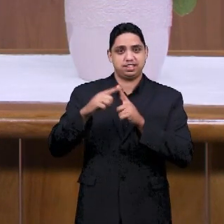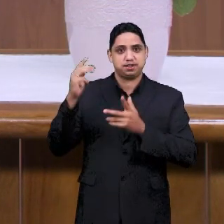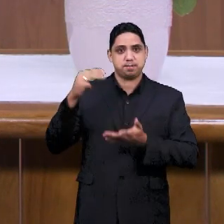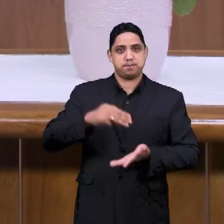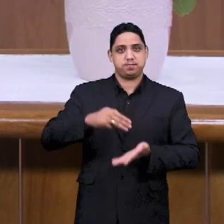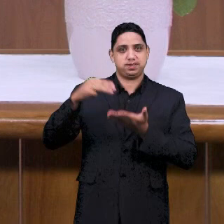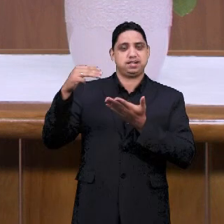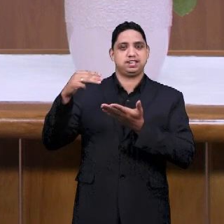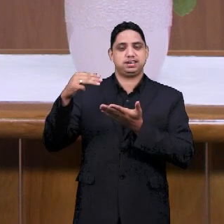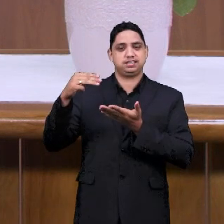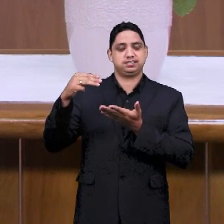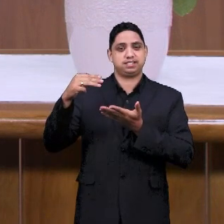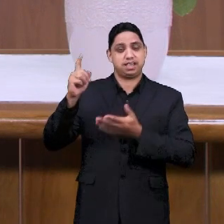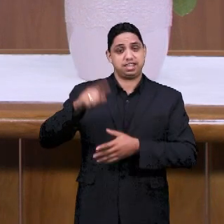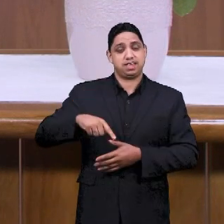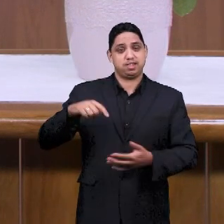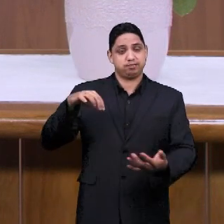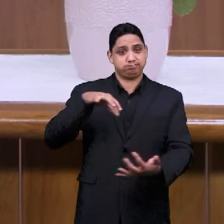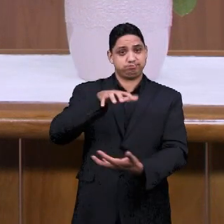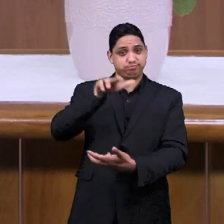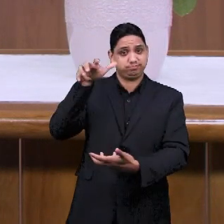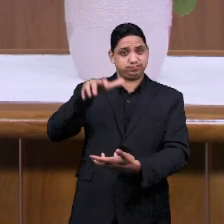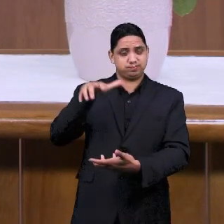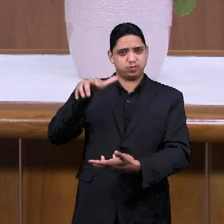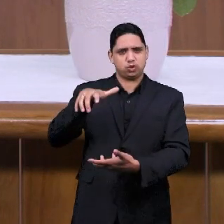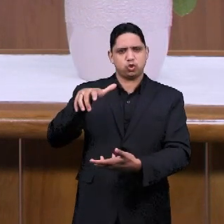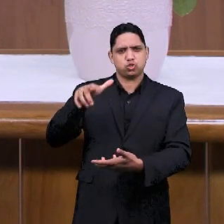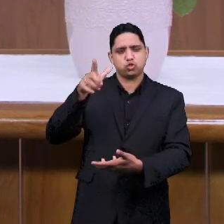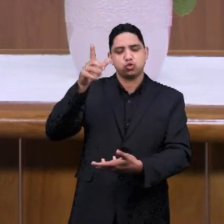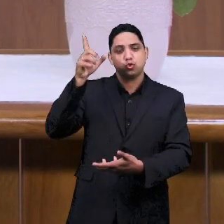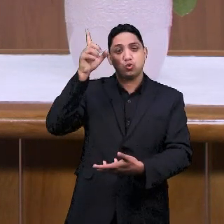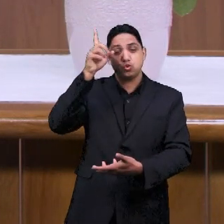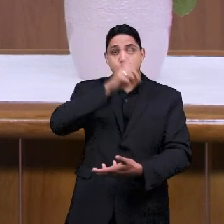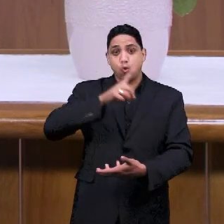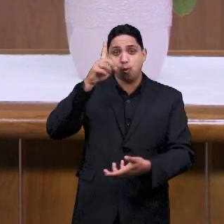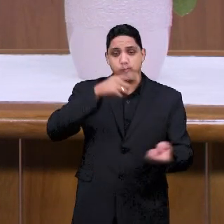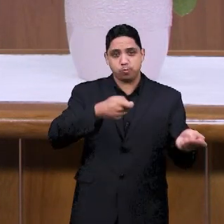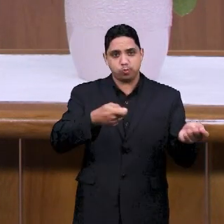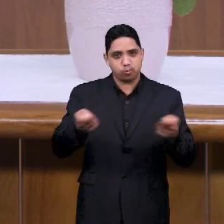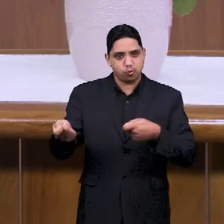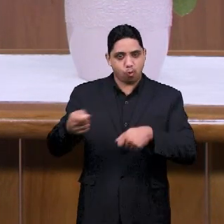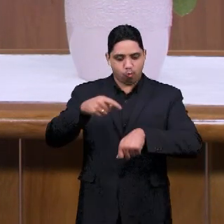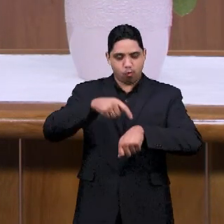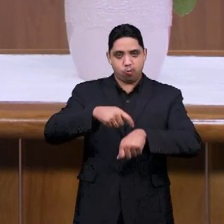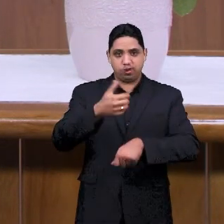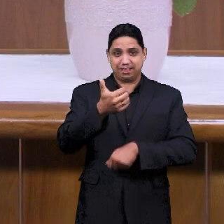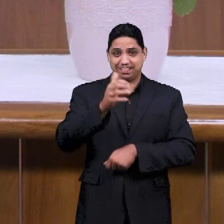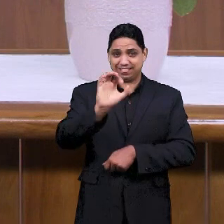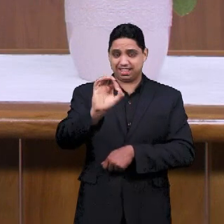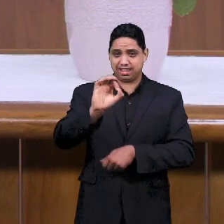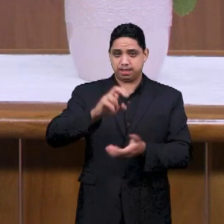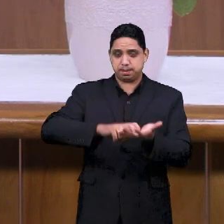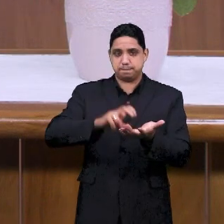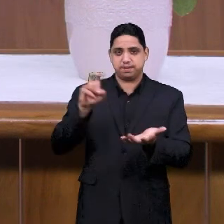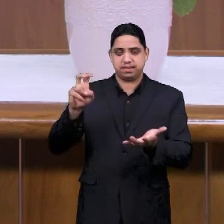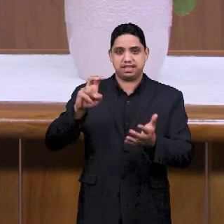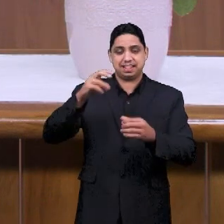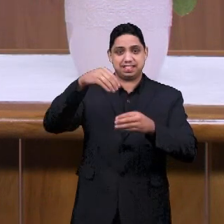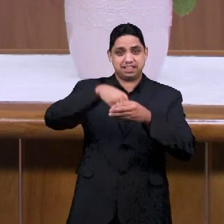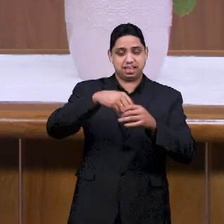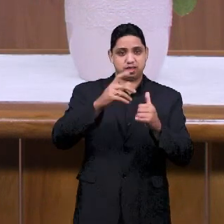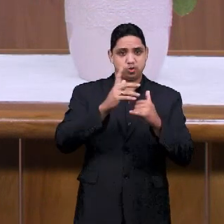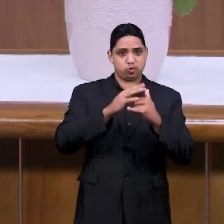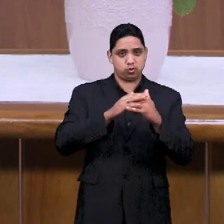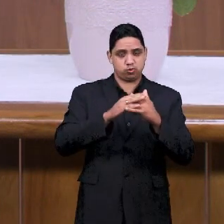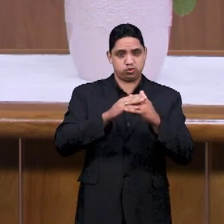chrétienne Maranatha, qui est une transmission faite tous les dimanches à 10 heures du matin de notre canal YouTube et dans le système